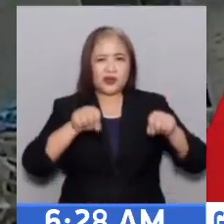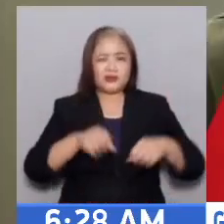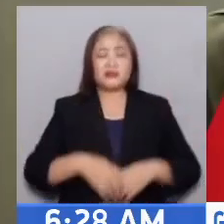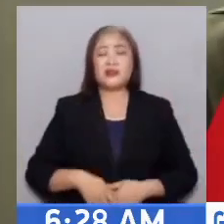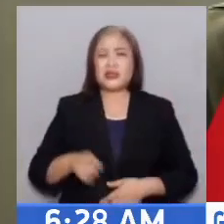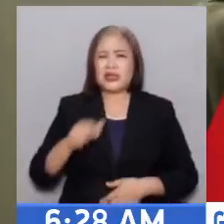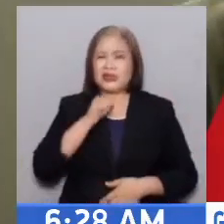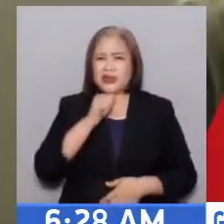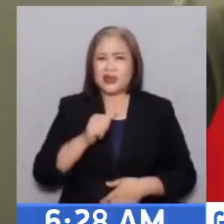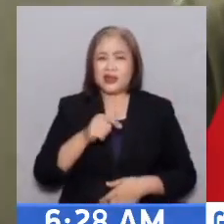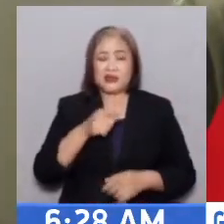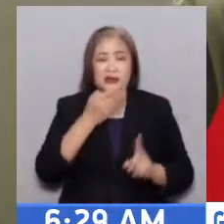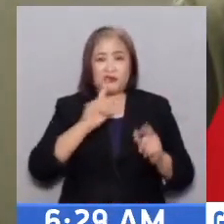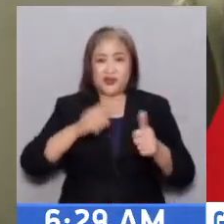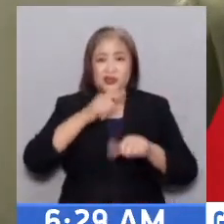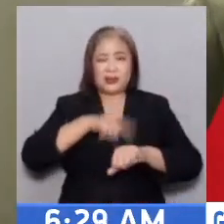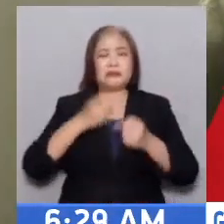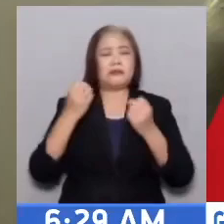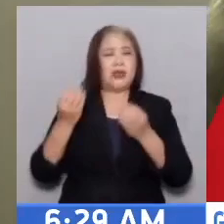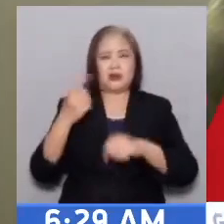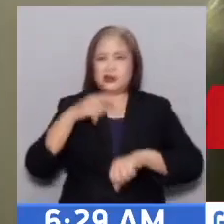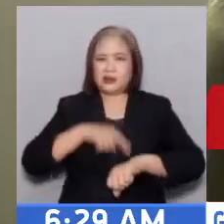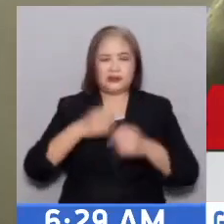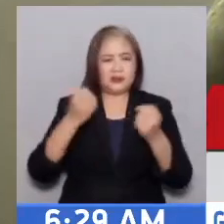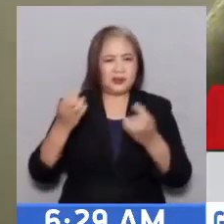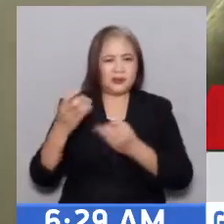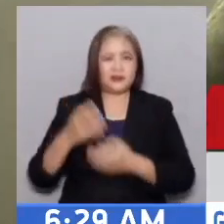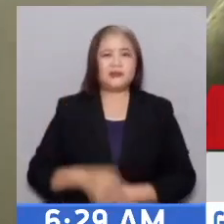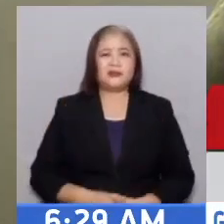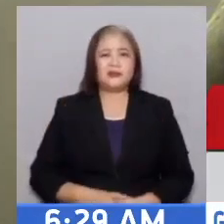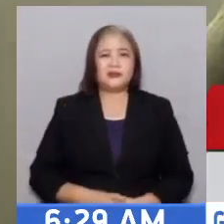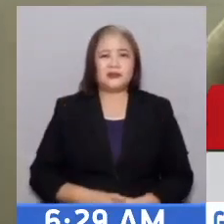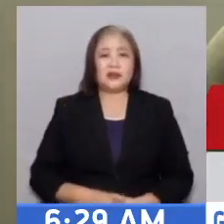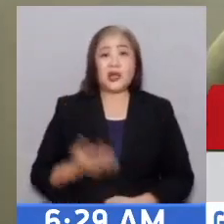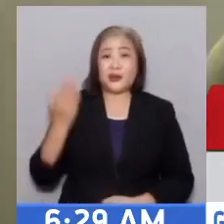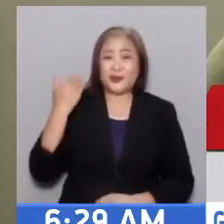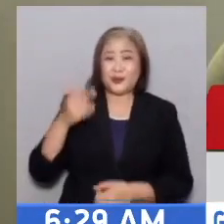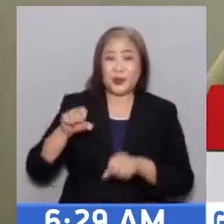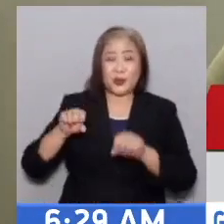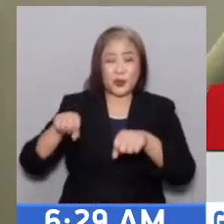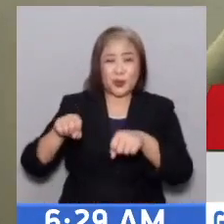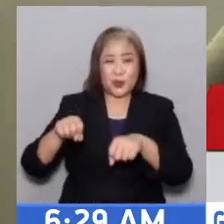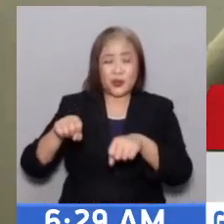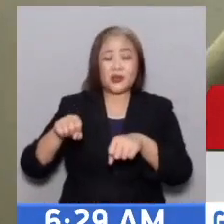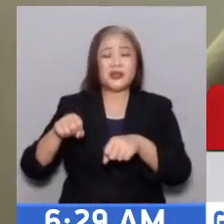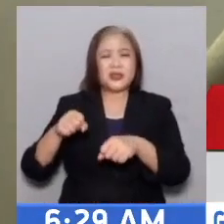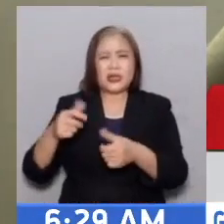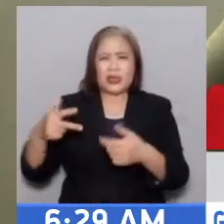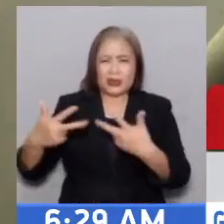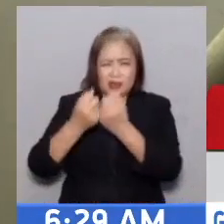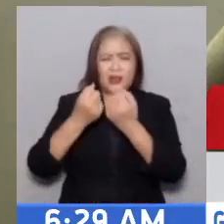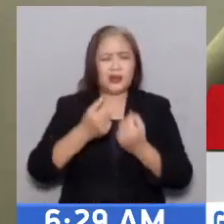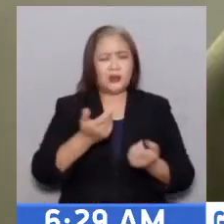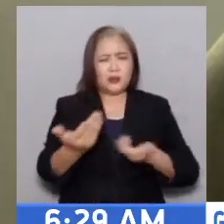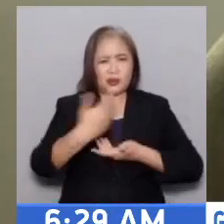lugar. Una pong may na-disgrasya dyan, lumapit na dito, naayos naman po namin yon, nag-settle sila.